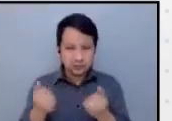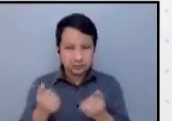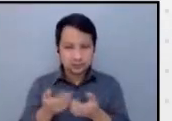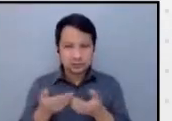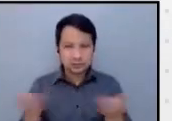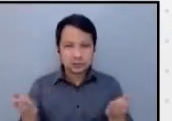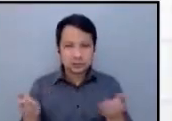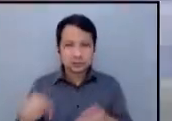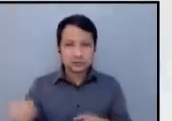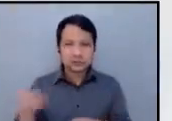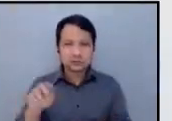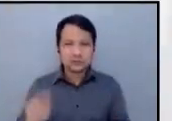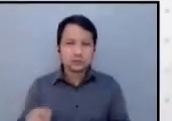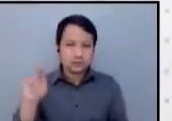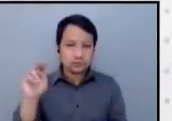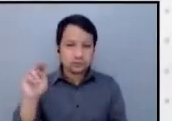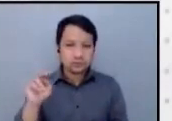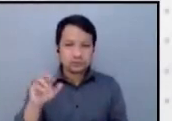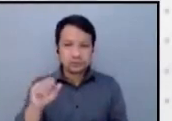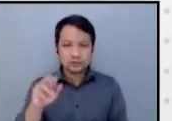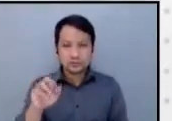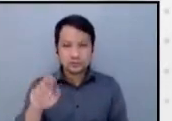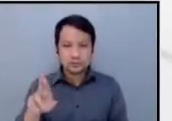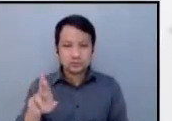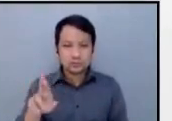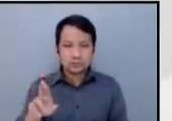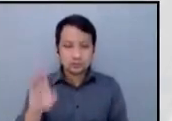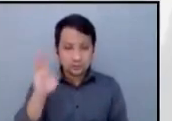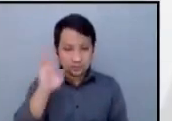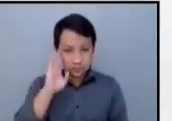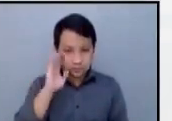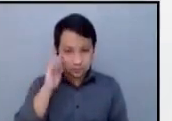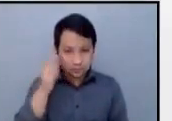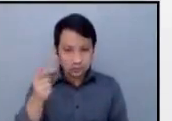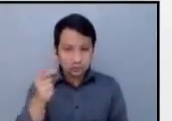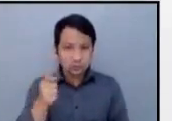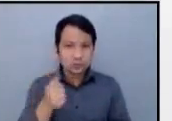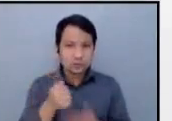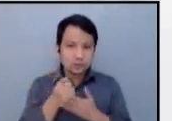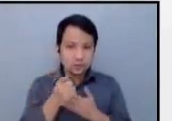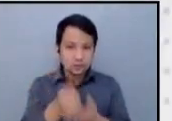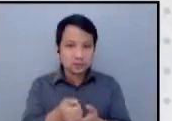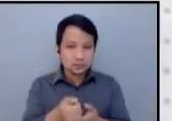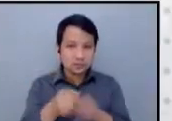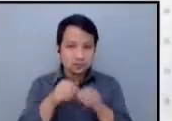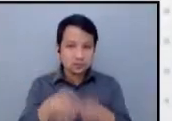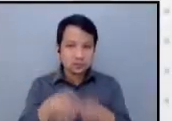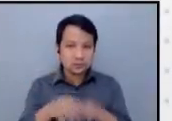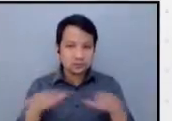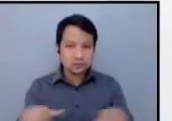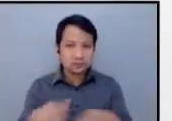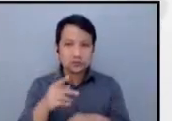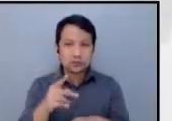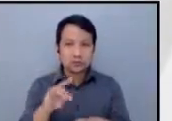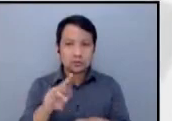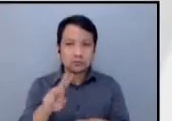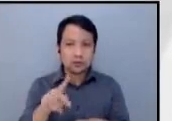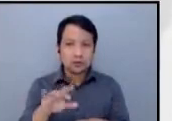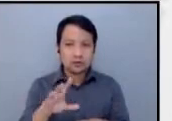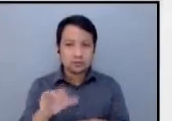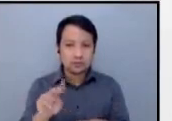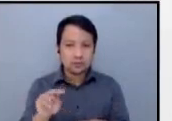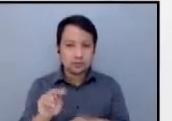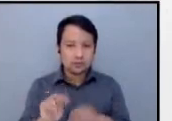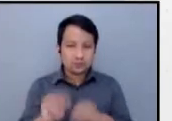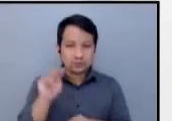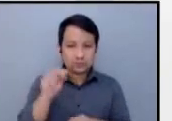mga taga-Northern Samar. Si Senador Bongo tinulungan naman ang mga nawala ng trabaho sa Kedapawan City, North Cotabato. Nangako